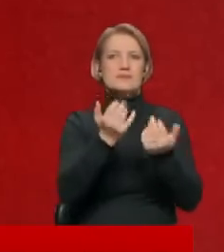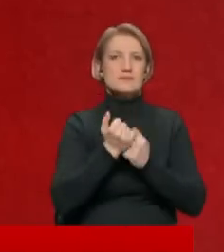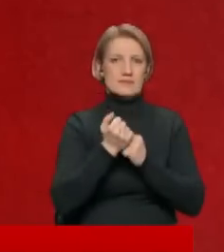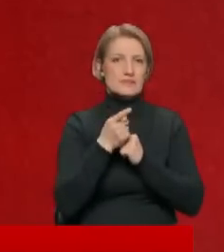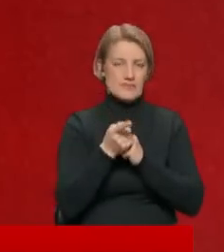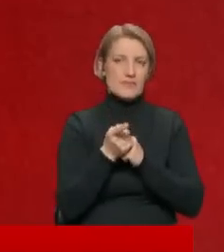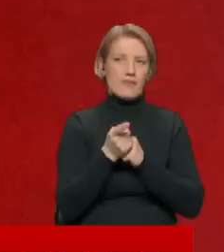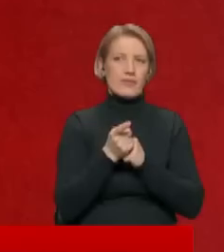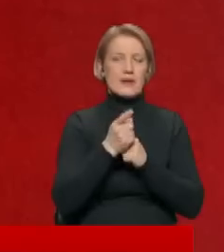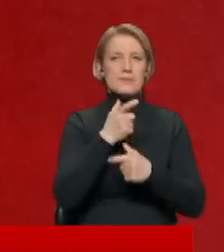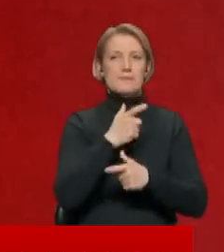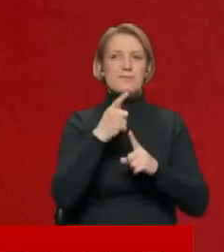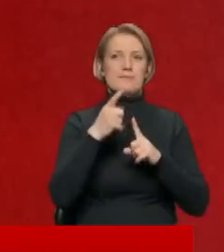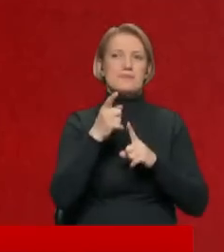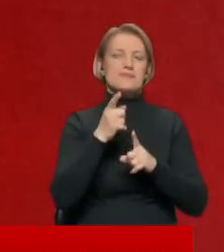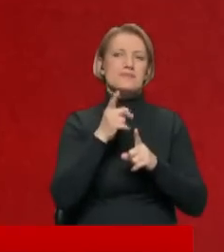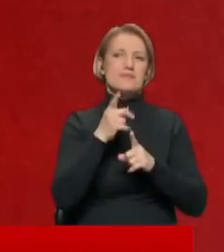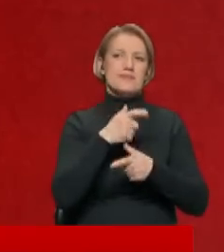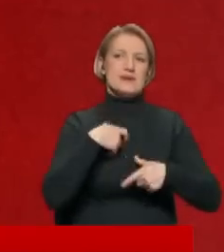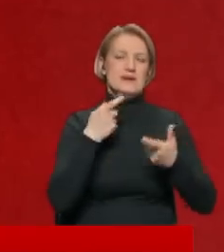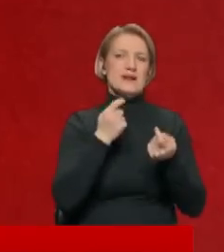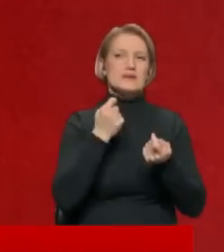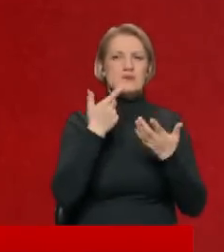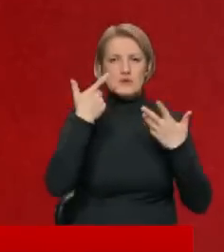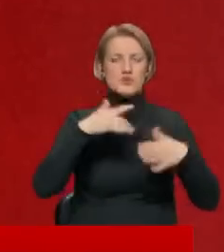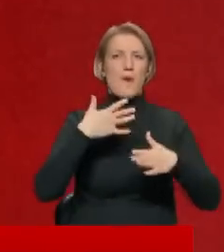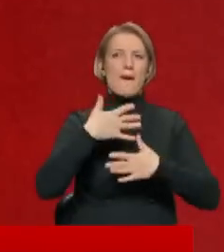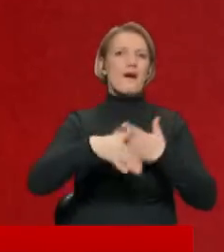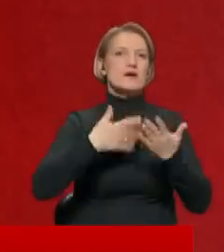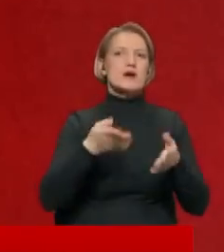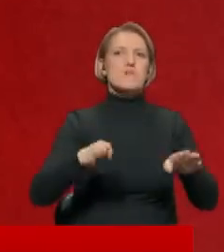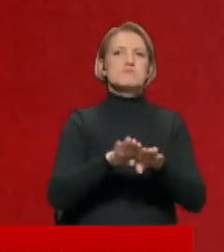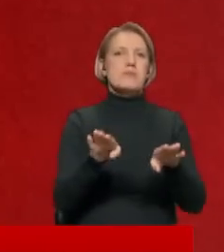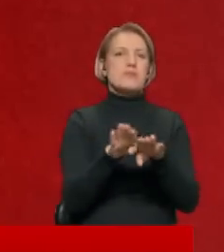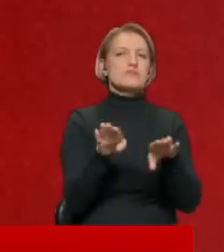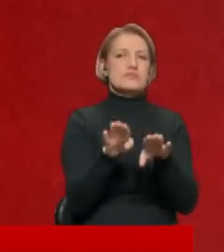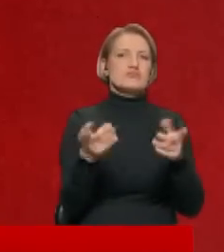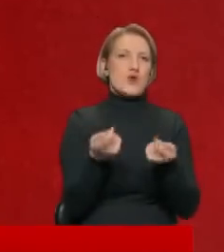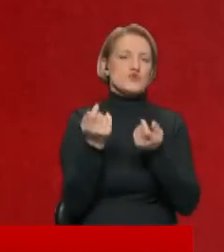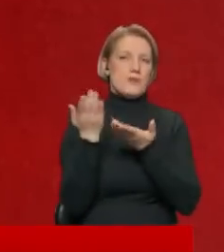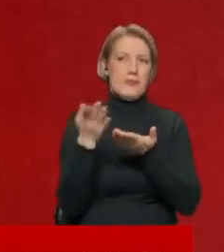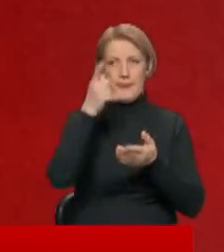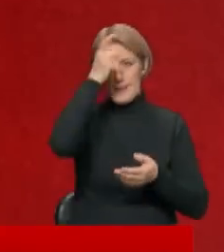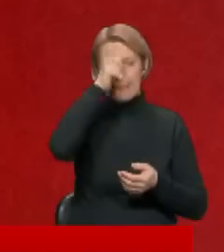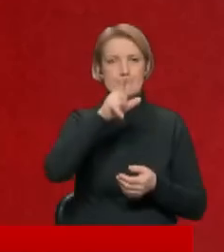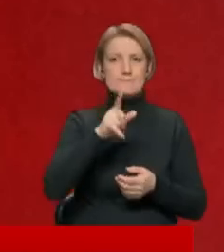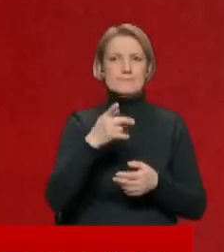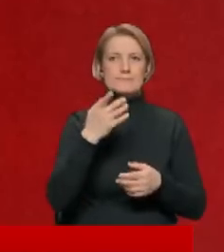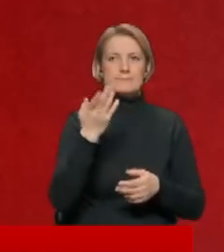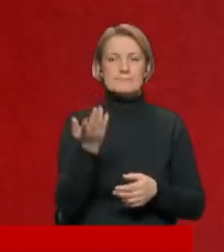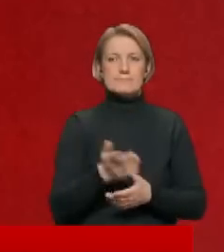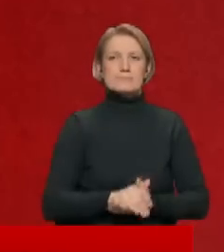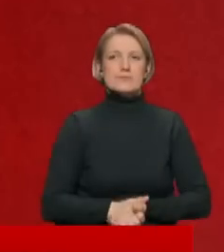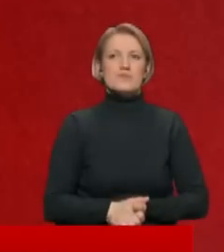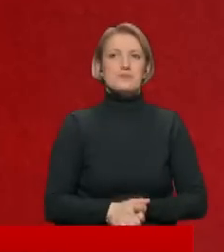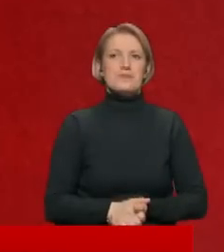suistimal edilmiş Milli Eğitim yani skandalı skandallarla kapatır haldesiniz yani Türkiye'de narkoz eşiği